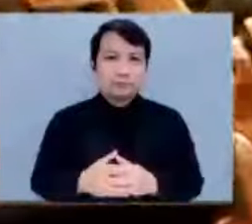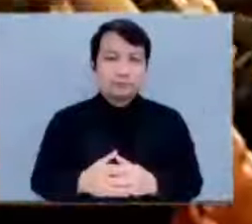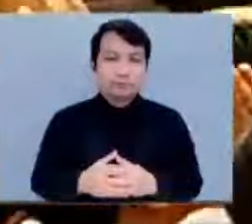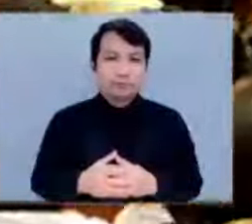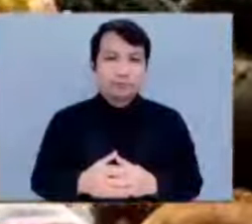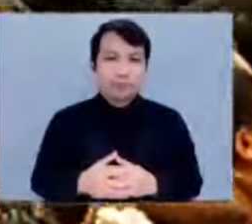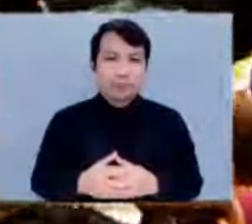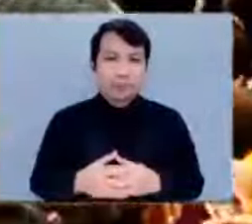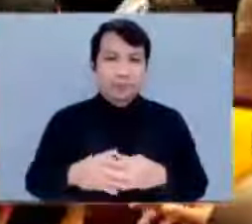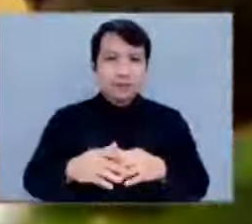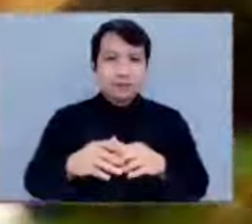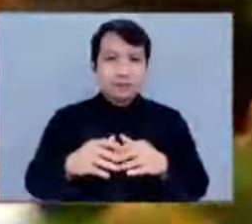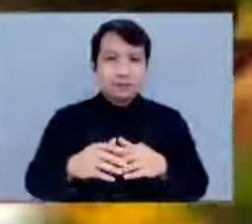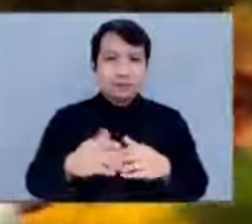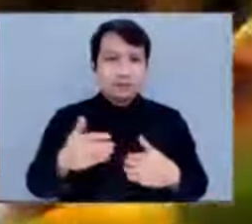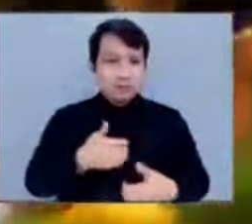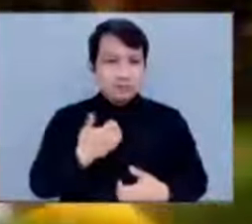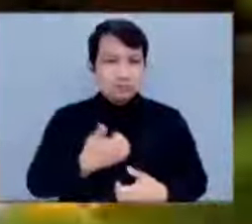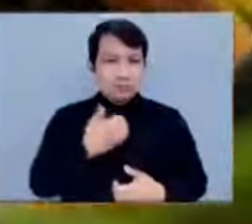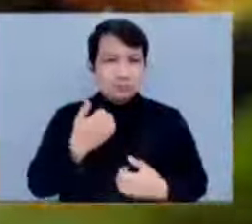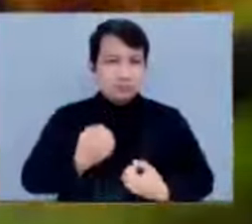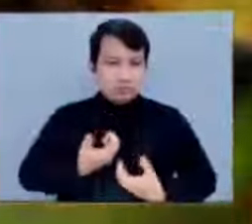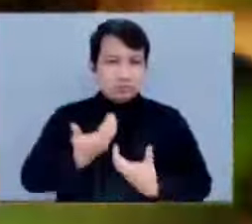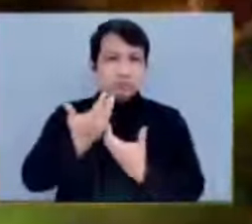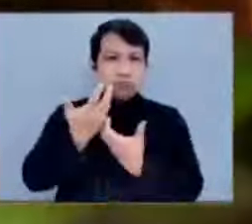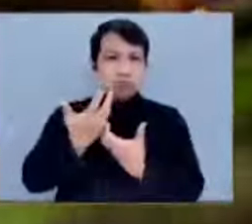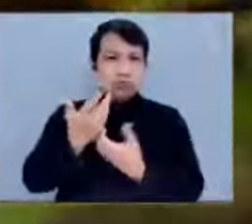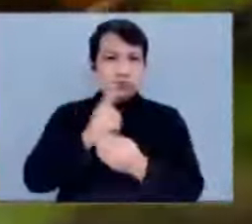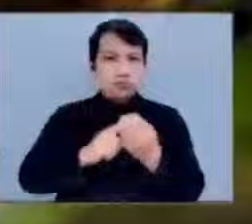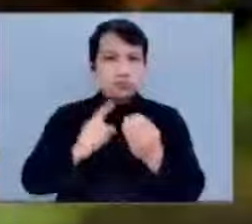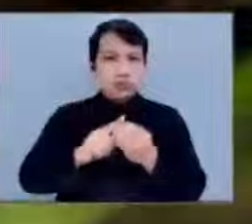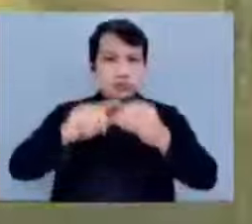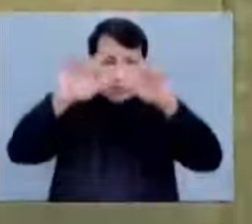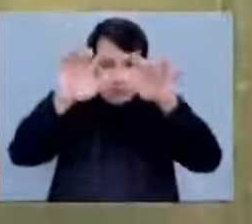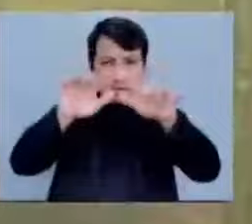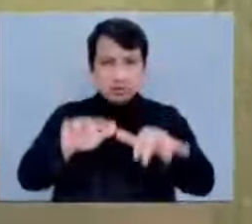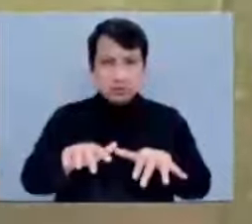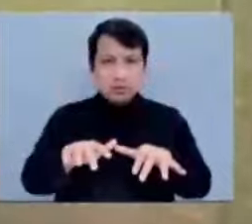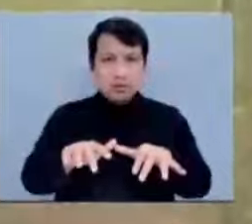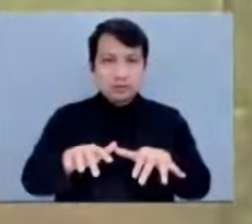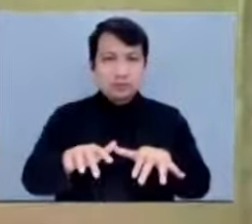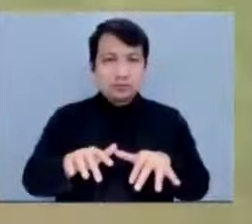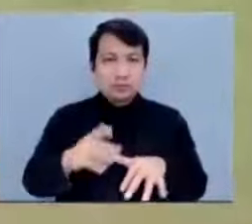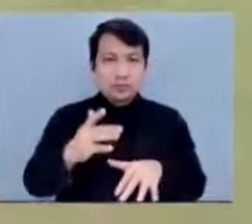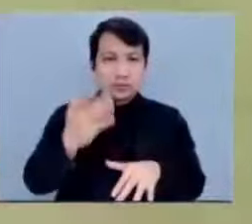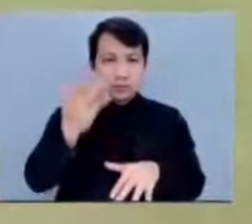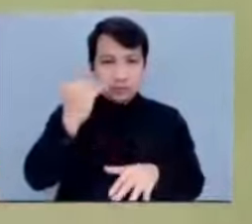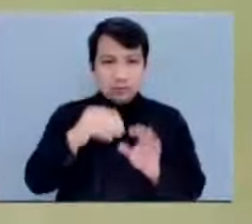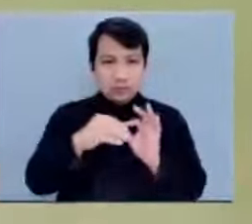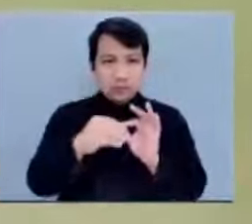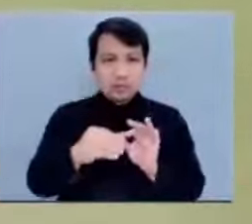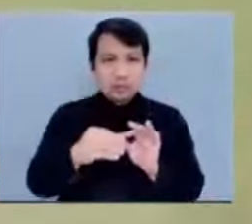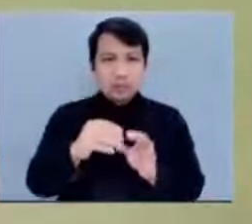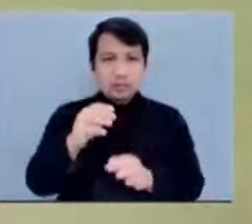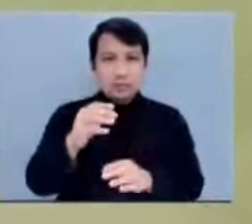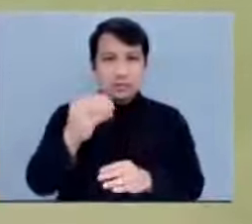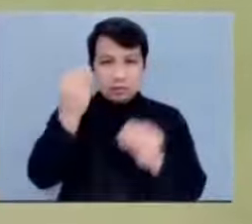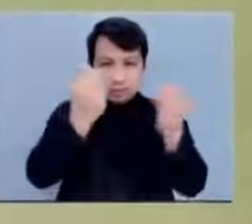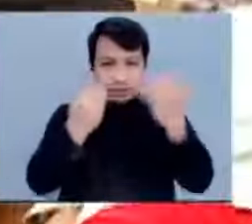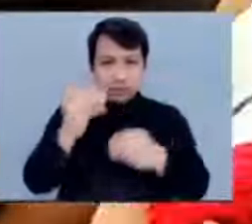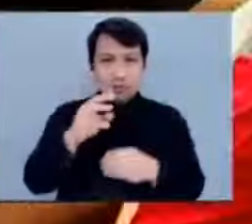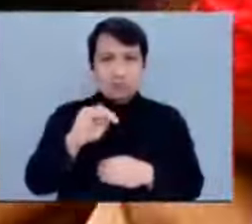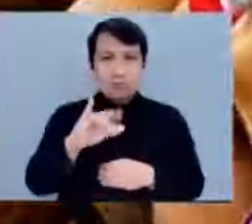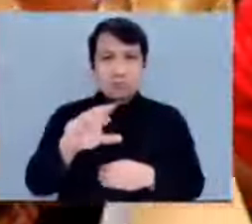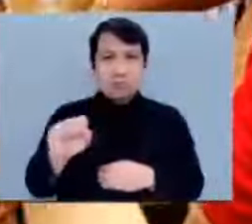Bumuhos ang emosyon at bumuhos din ang ulan. Nag-moist pa nga ang salamin ng andas kaya lumabo ang imahen. Pero di